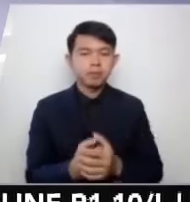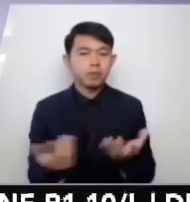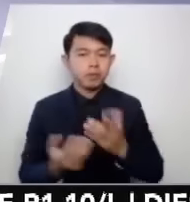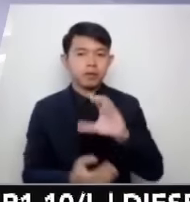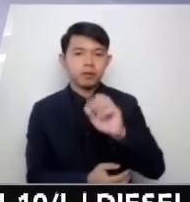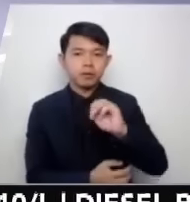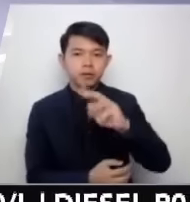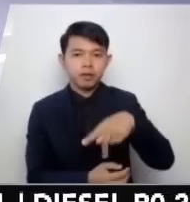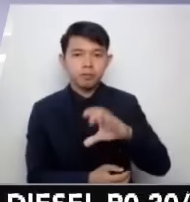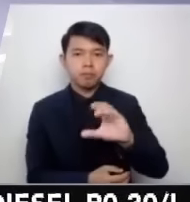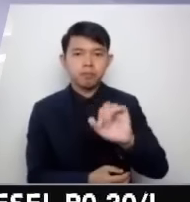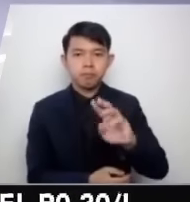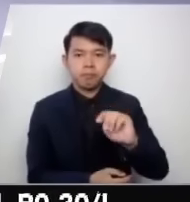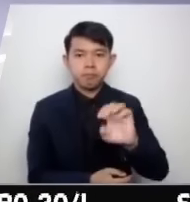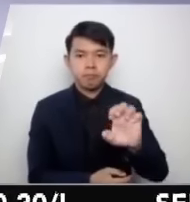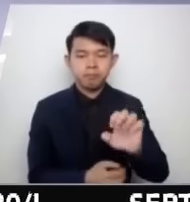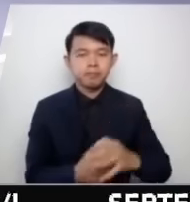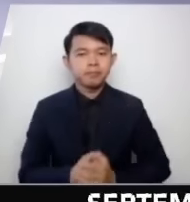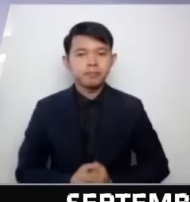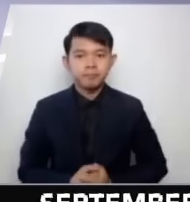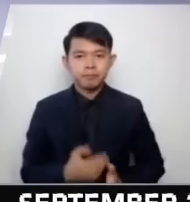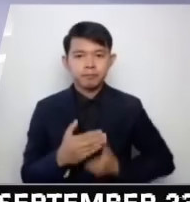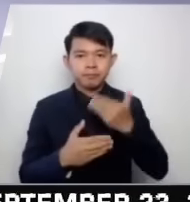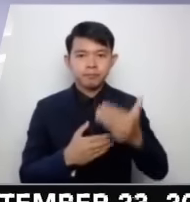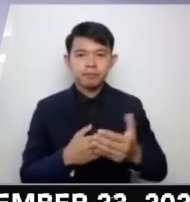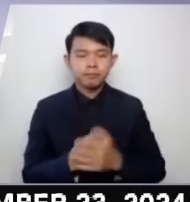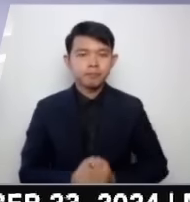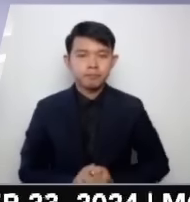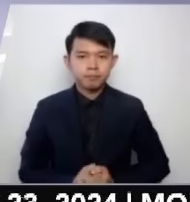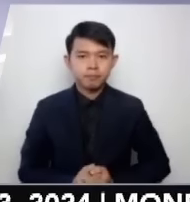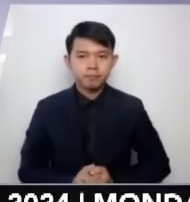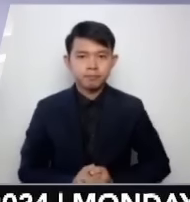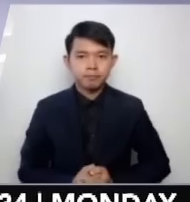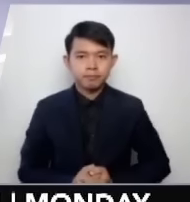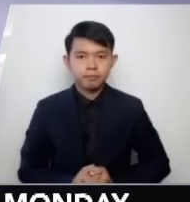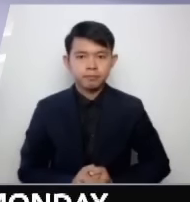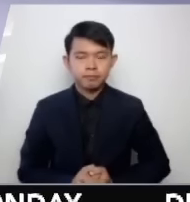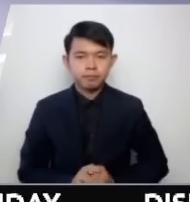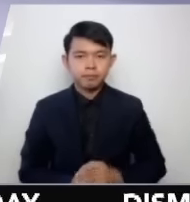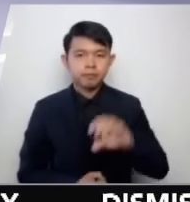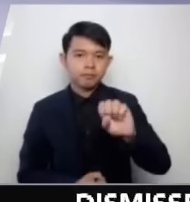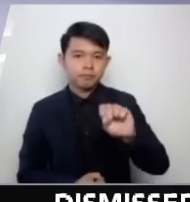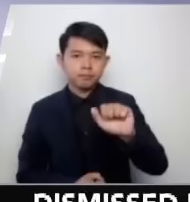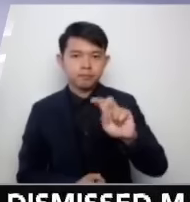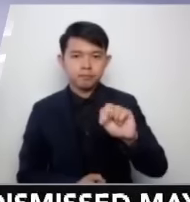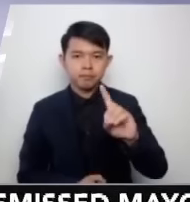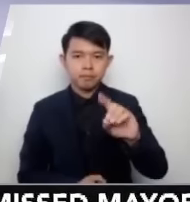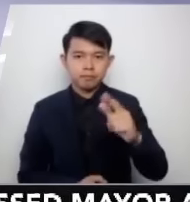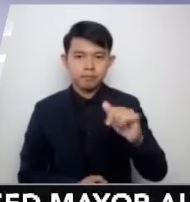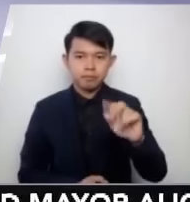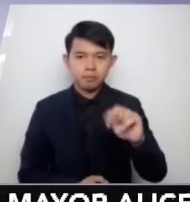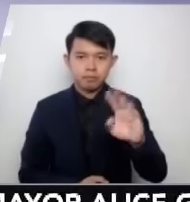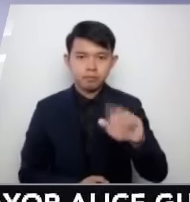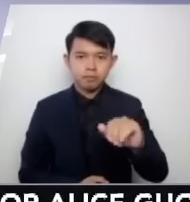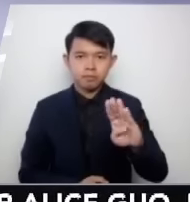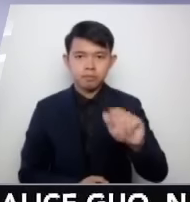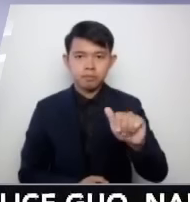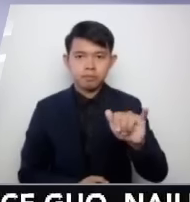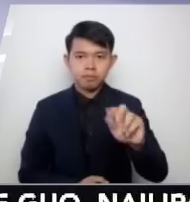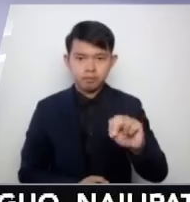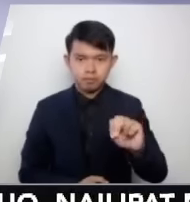Pinawalang sala ng Sandigan Bayan sina Janet Lim Napoles at dalawang dating opisyal ng National Livelihood Development Corporation